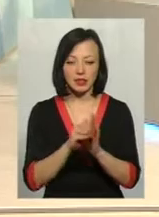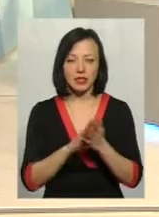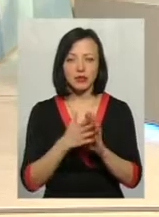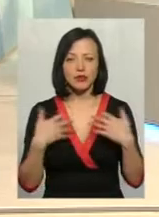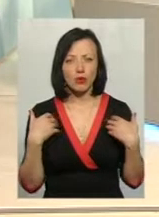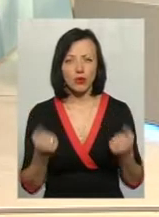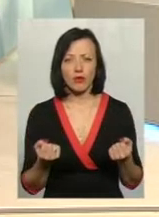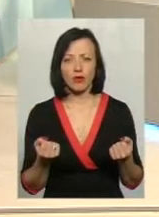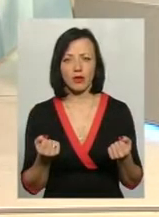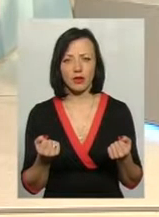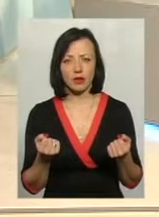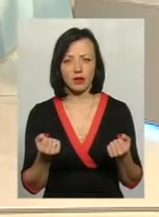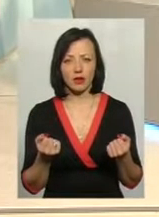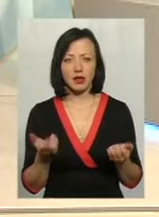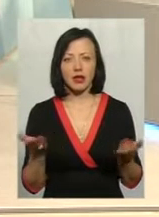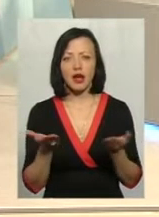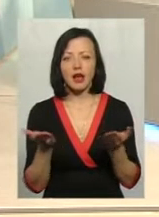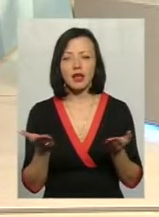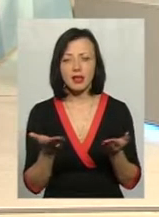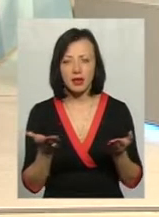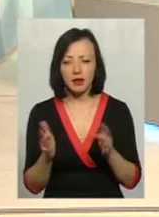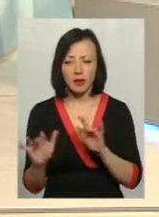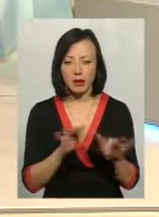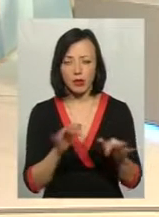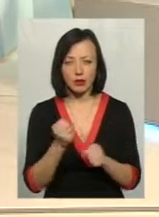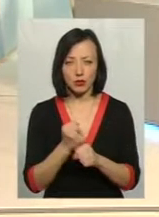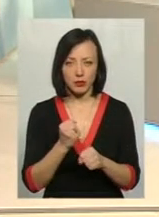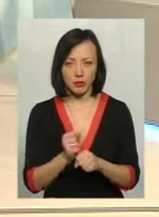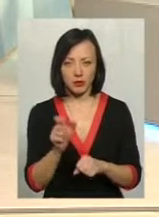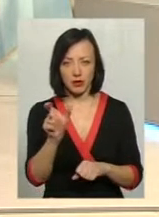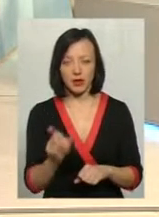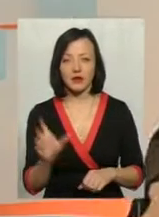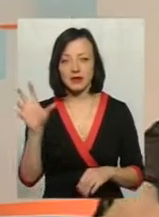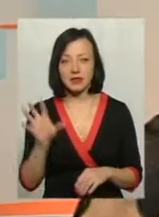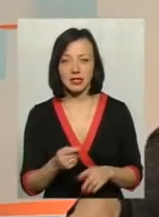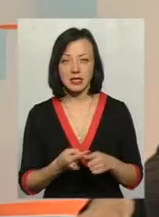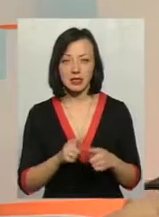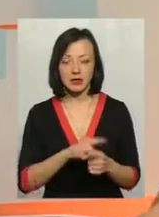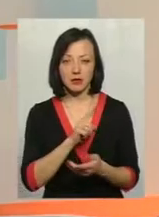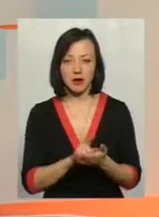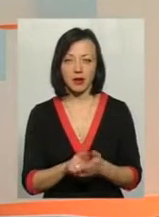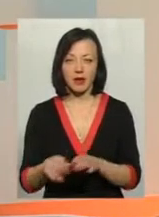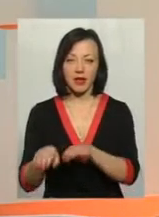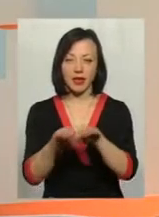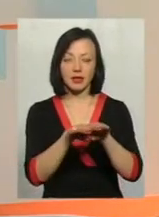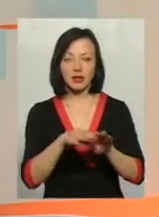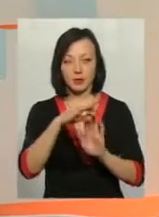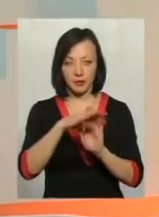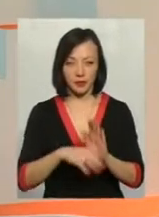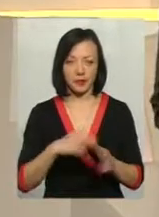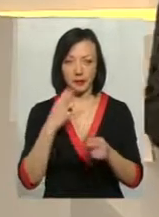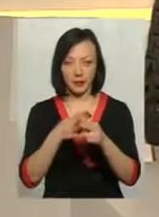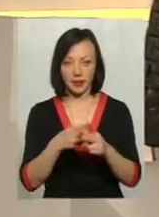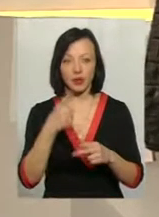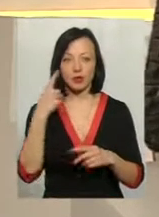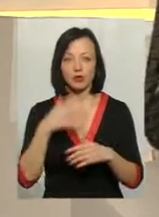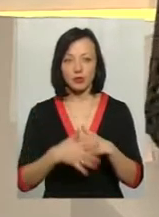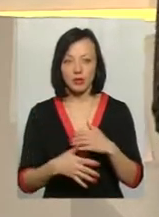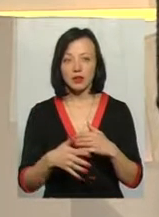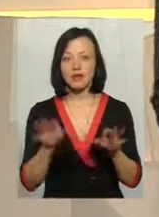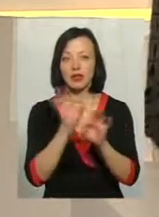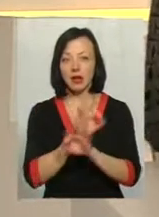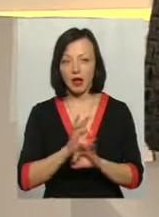здоров'я, які саме маніпуляції робились з громадянином. Все це має бути в єдиному пане електронному Олександре, реєстрі. Пане Олександре, я вас переб'ю. Зрозуміло, що